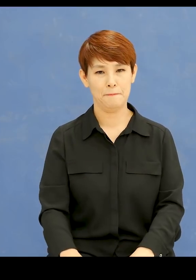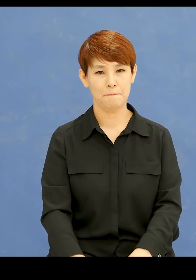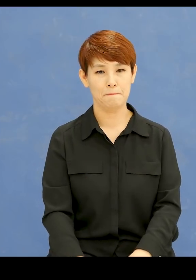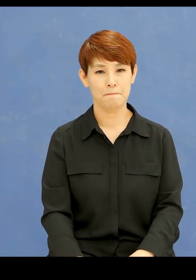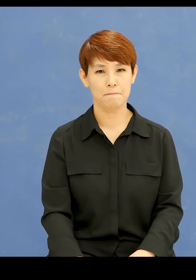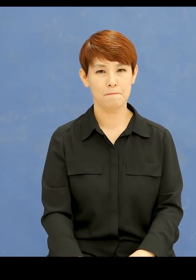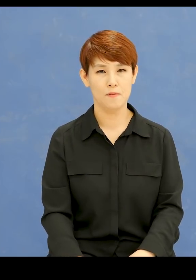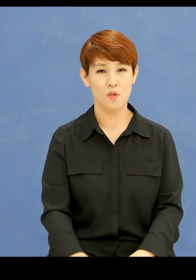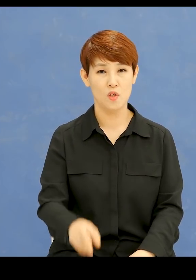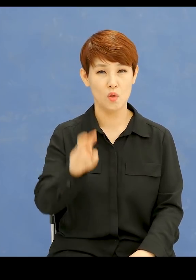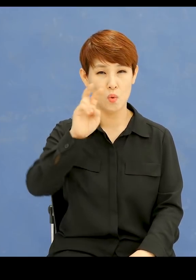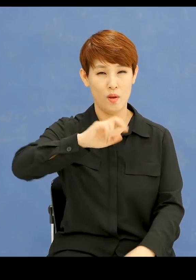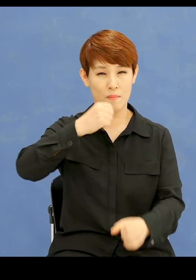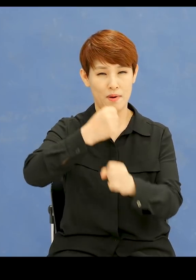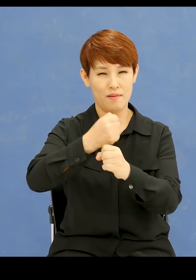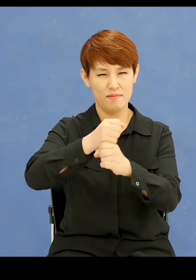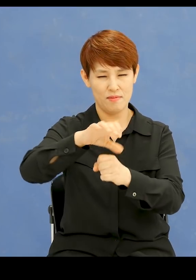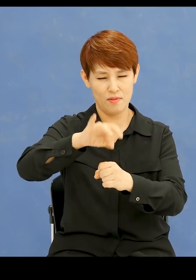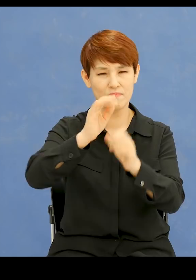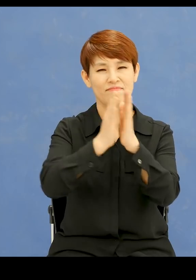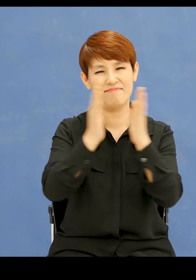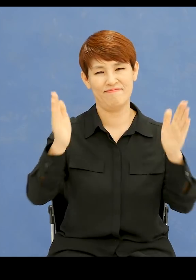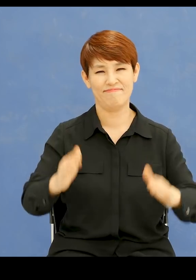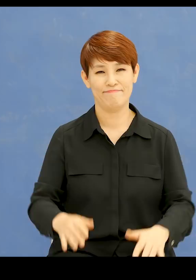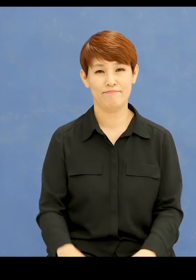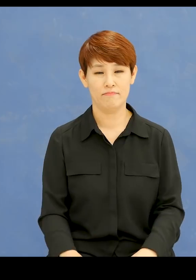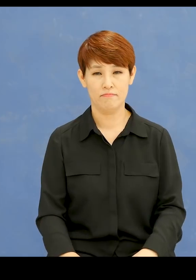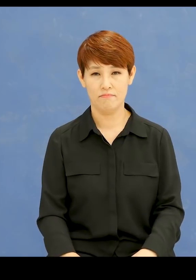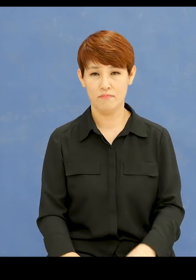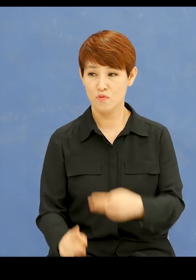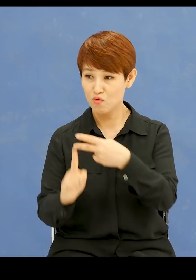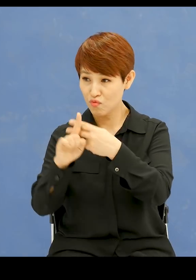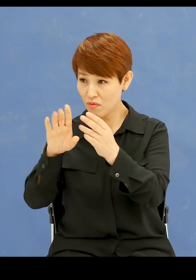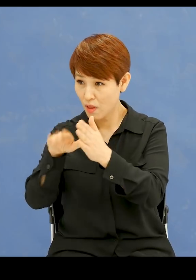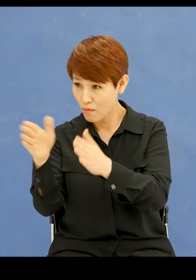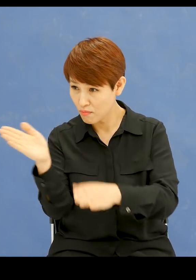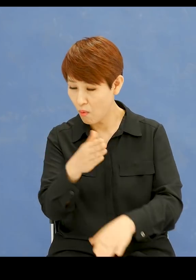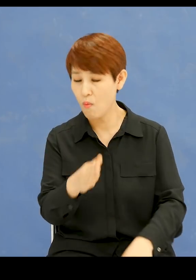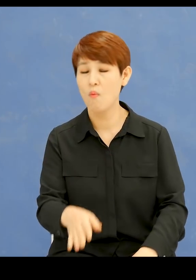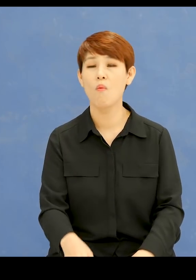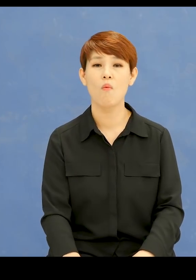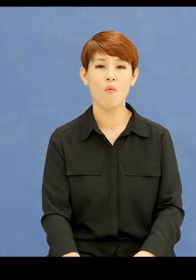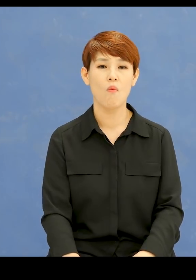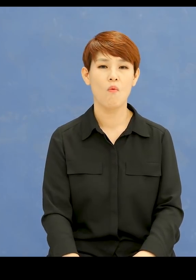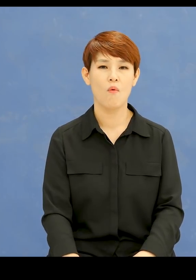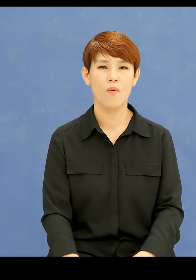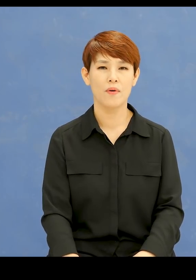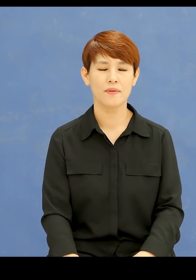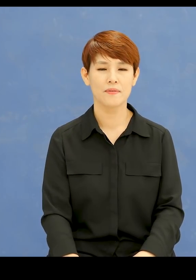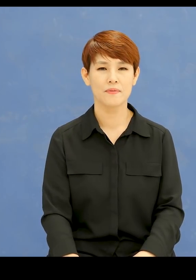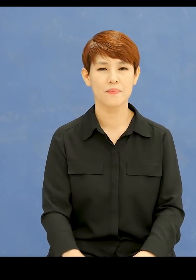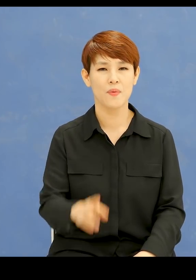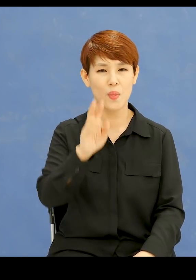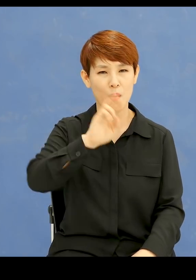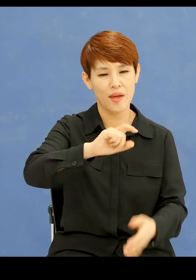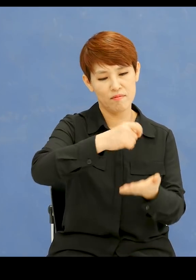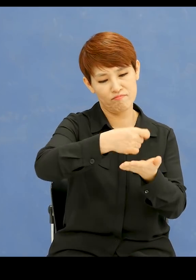처음 작곡을 제가 하게 됩니다. 그 중학교 나이 때부터요? 네, 중학교 때. 곡을